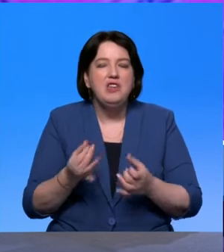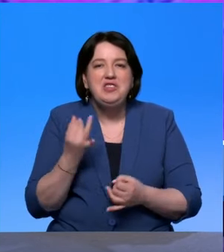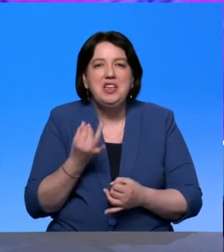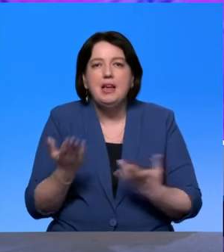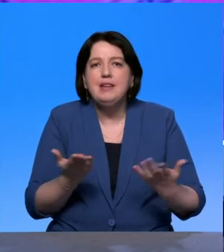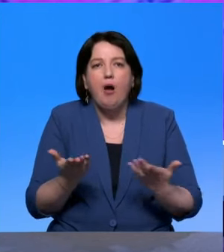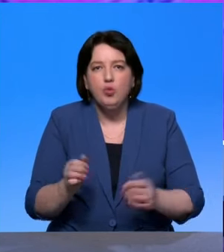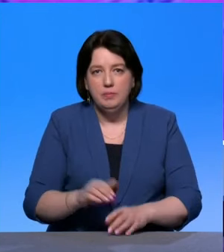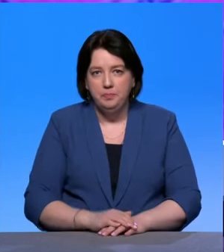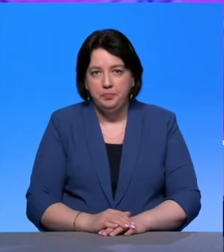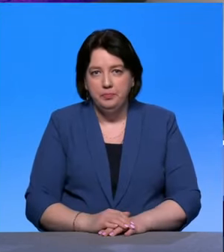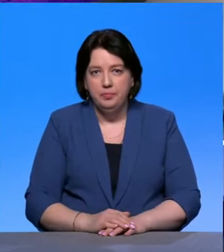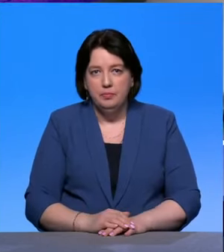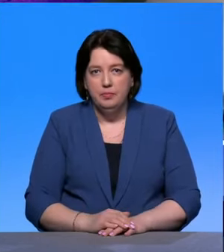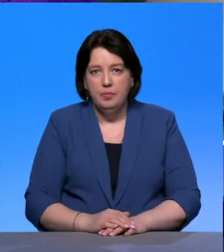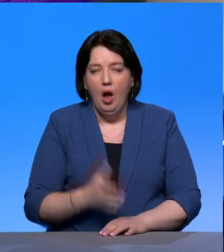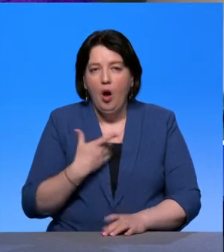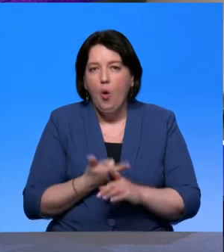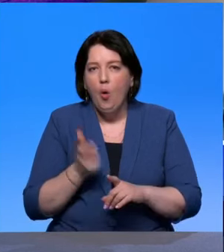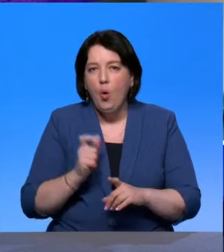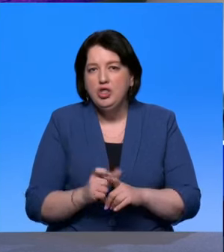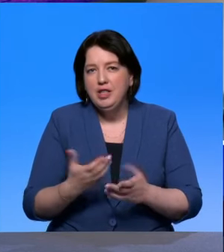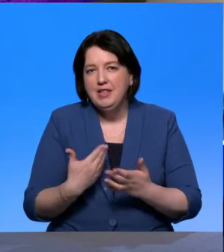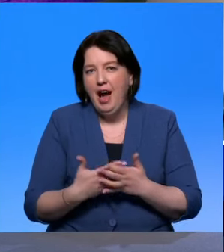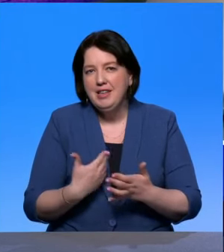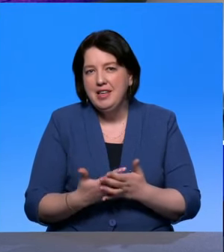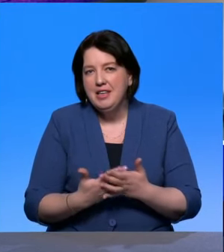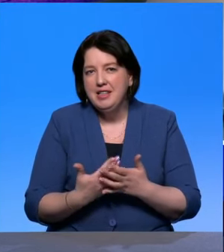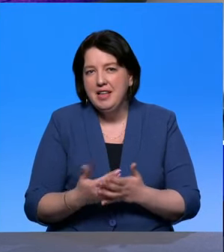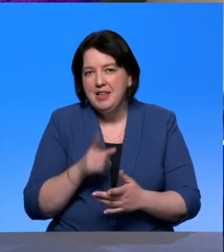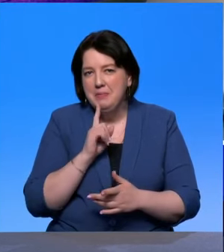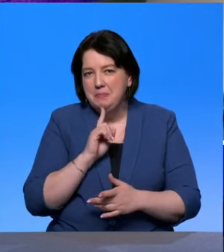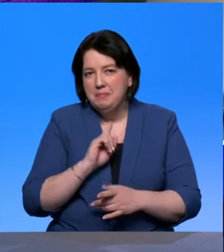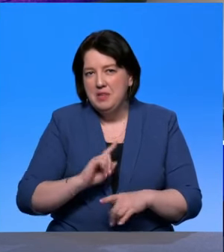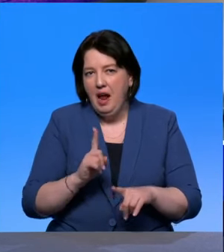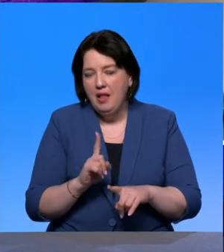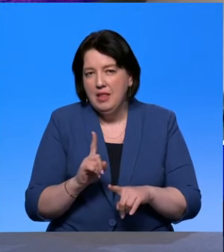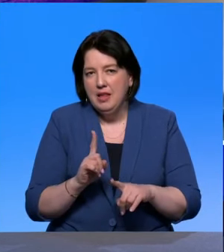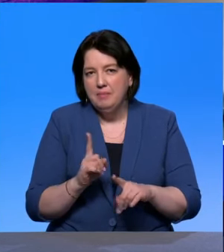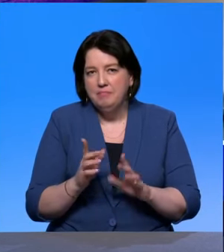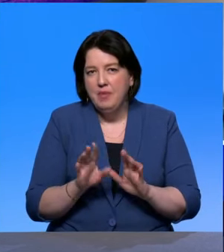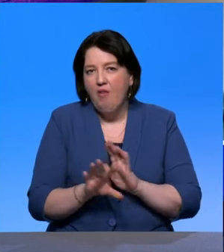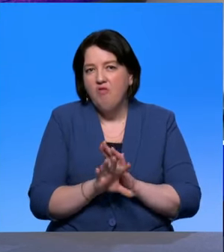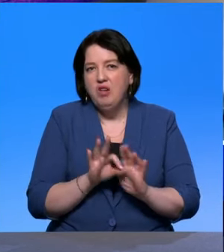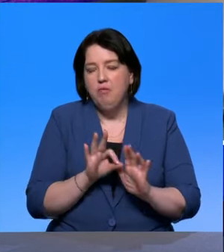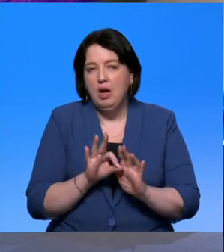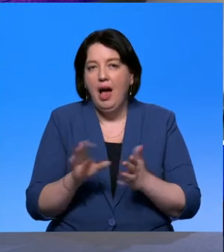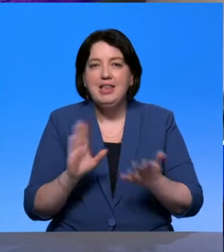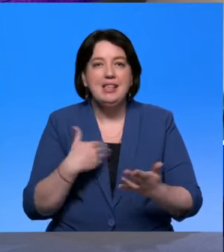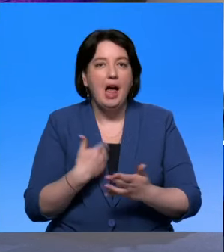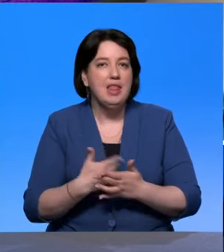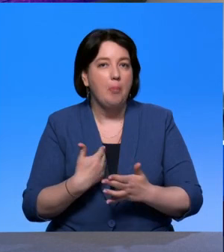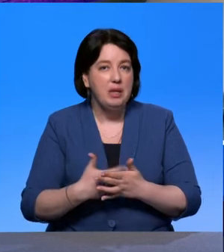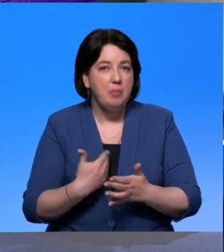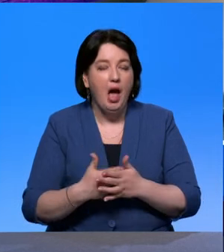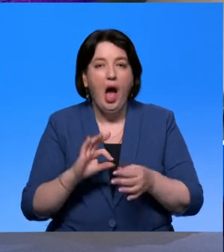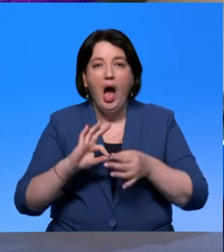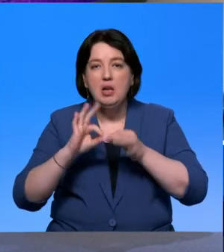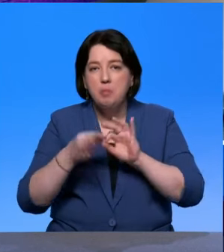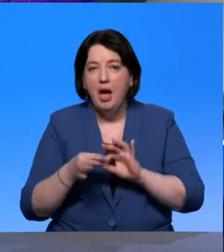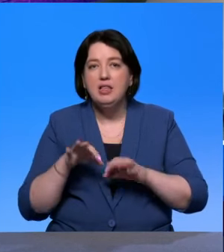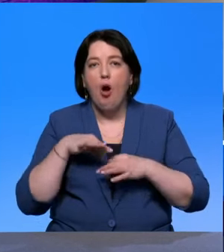да. Очень какие-то вот, знаете, местечковые такие интересы. Вот, допустим, если Олимпиада